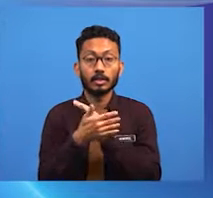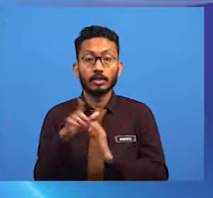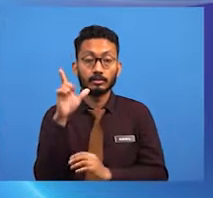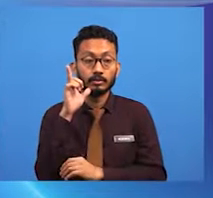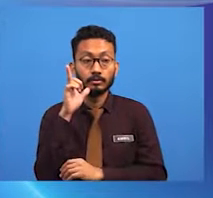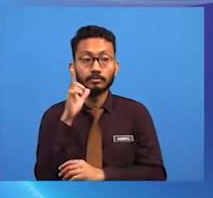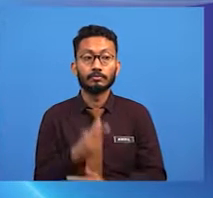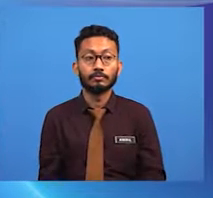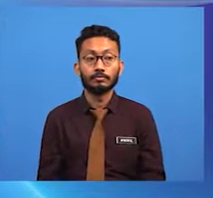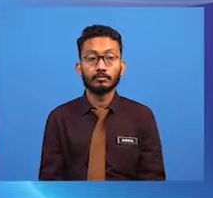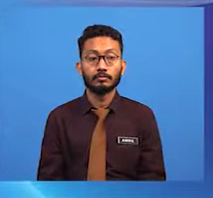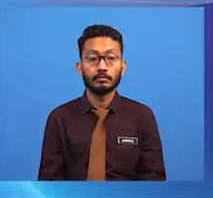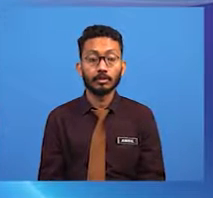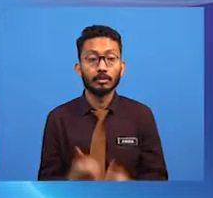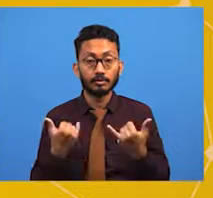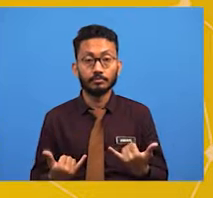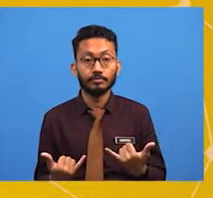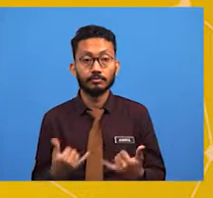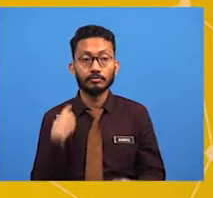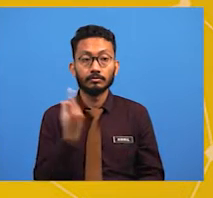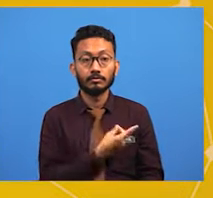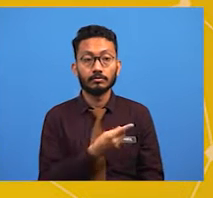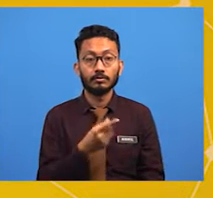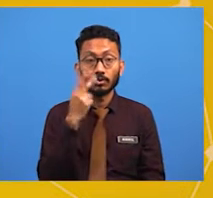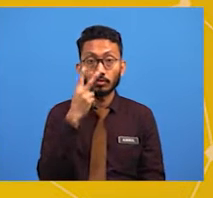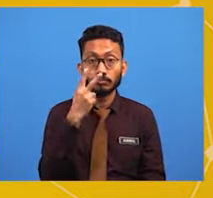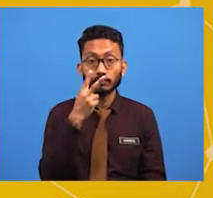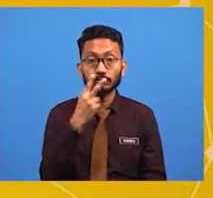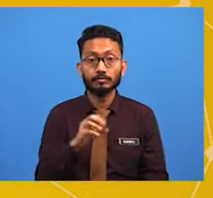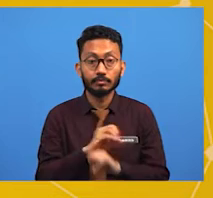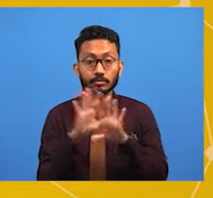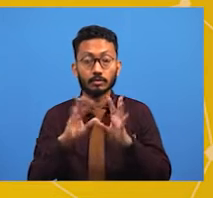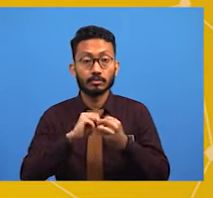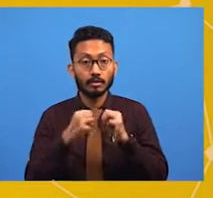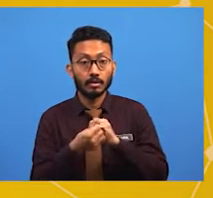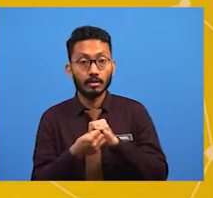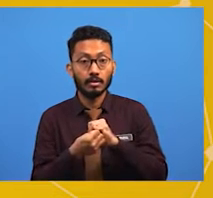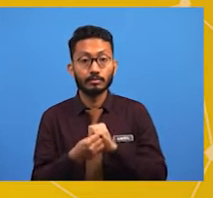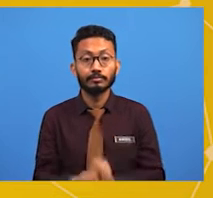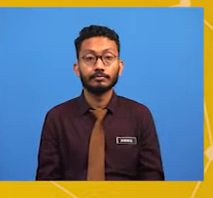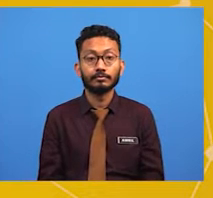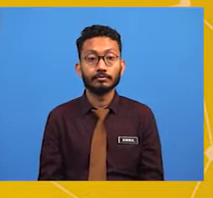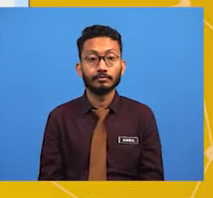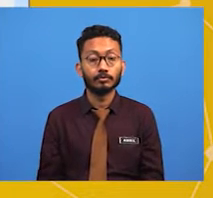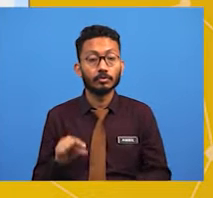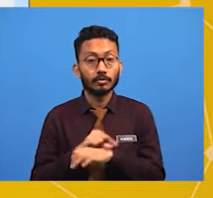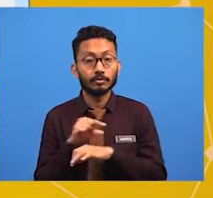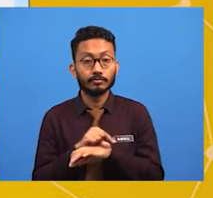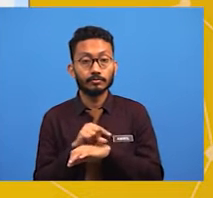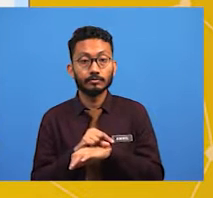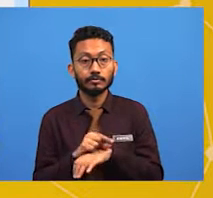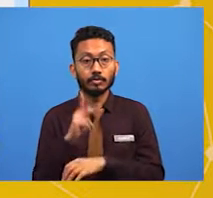Baiklah murid-murid, sekarang kita lihat contoh penyelesaian masalah menggunakan kod